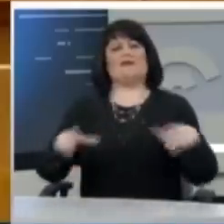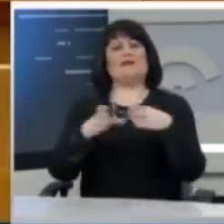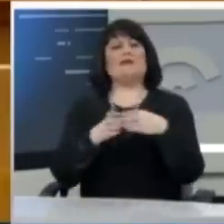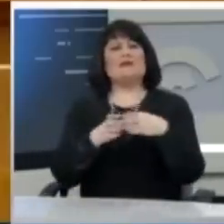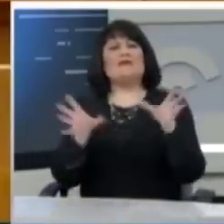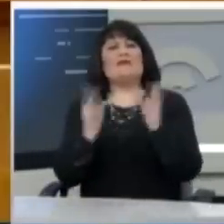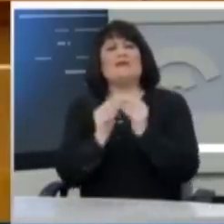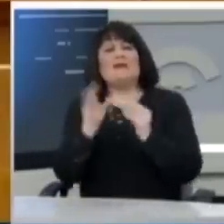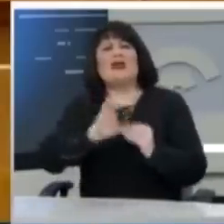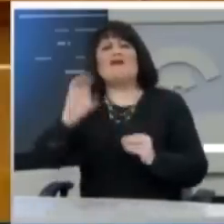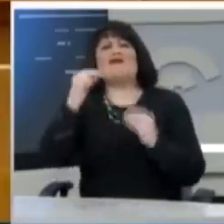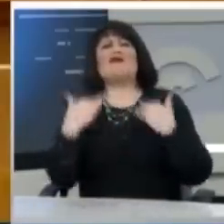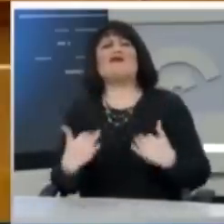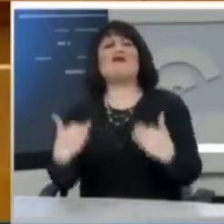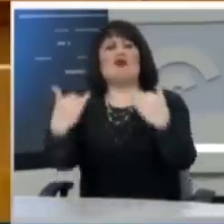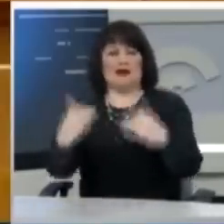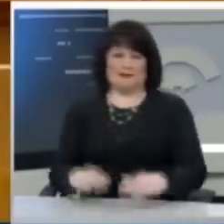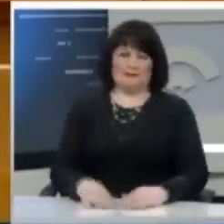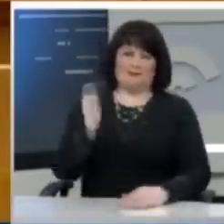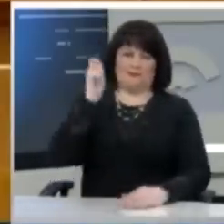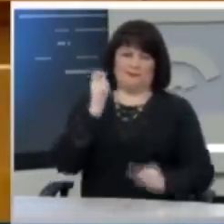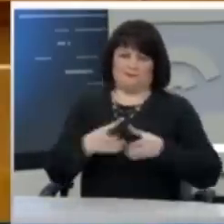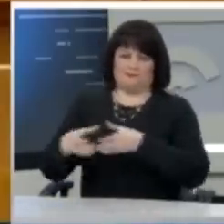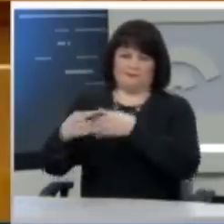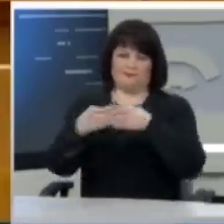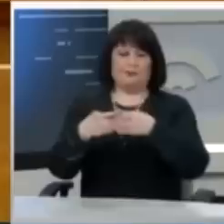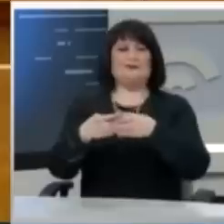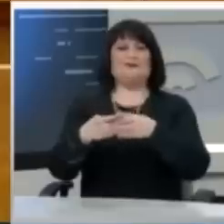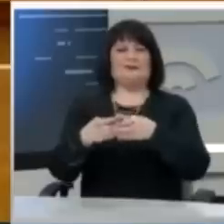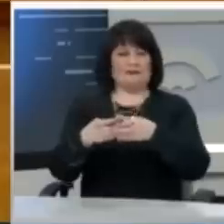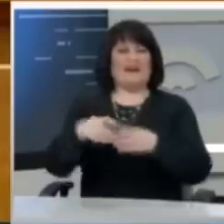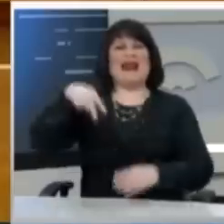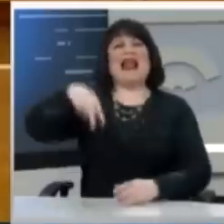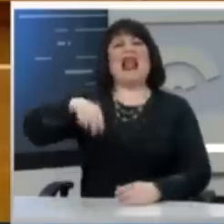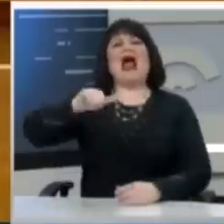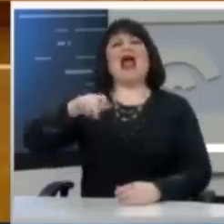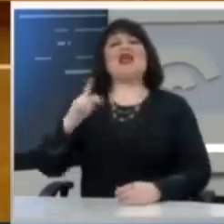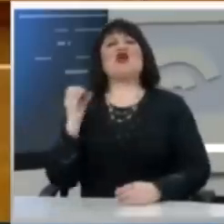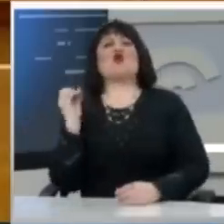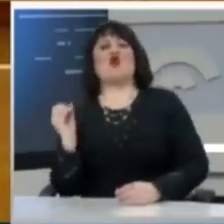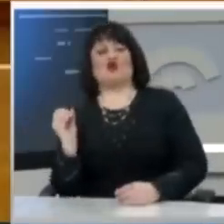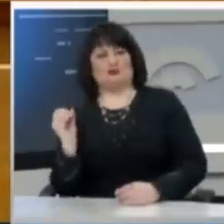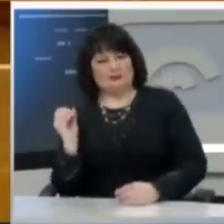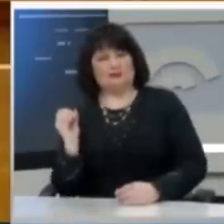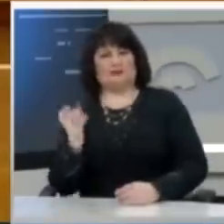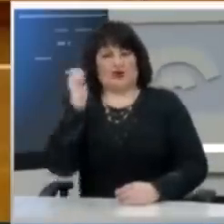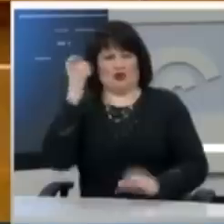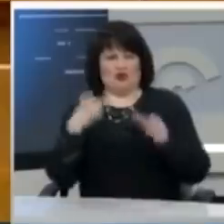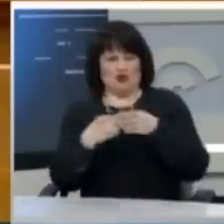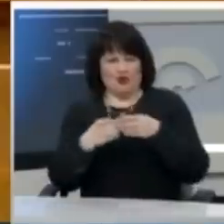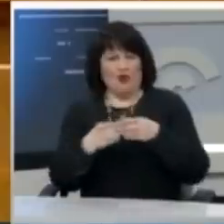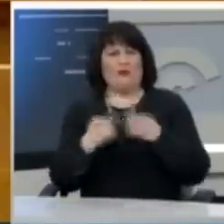του Ευρωκοινοβουλίου. Οι πολιτικές ομάδες του Ευρωκοινοβουλίου, του Λαϊκού Κόμματος, των Σοσιαλδημοκρατών,